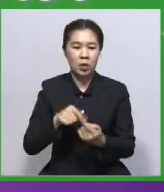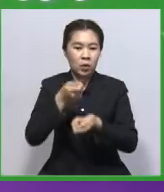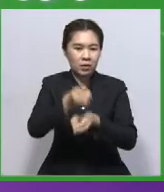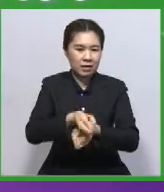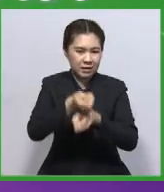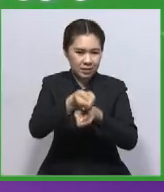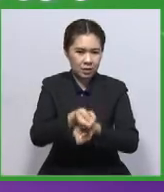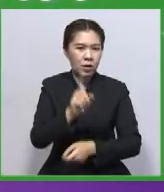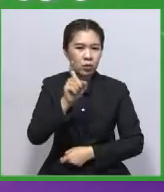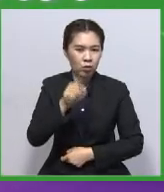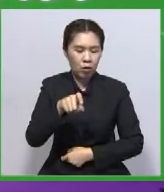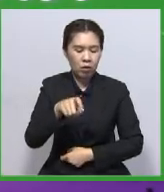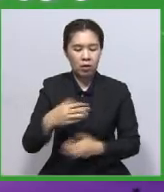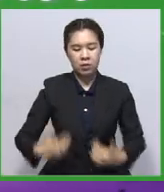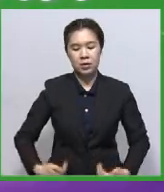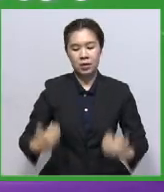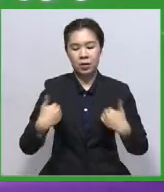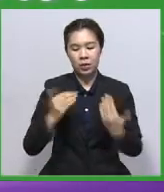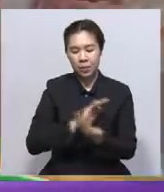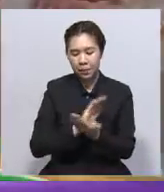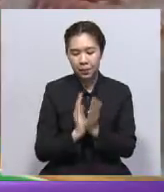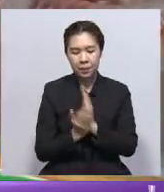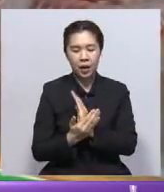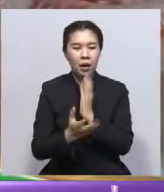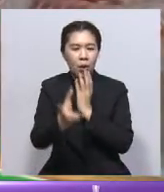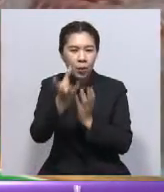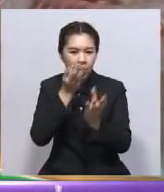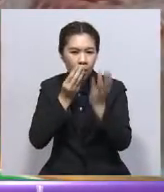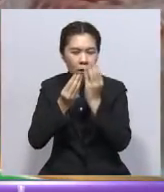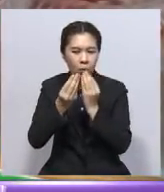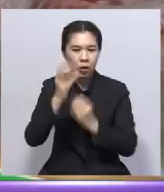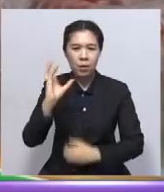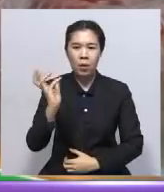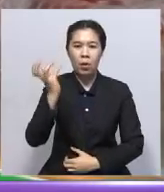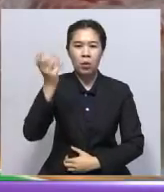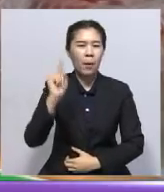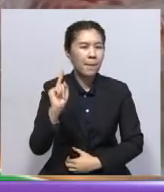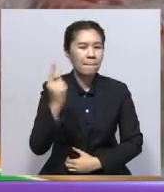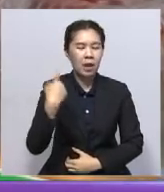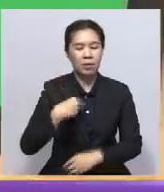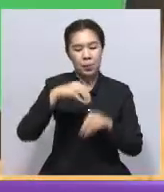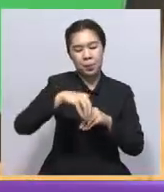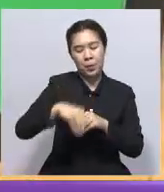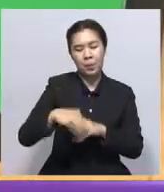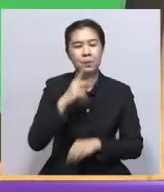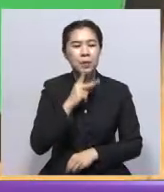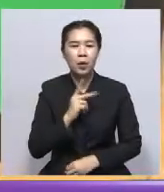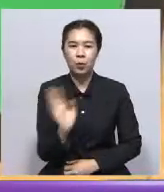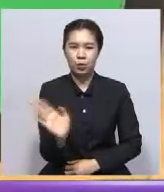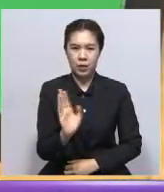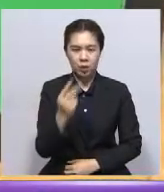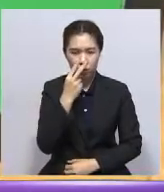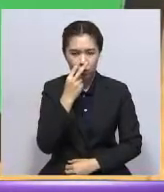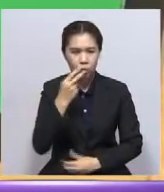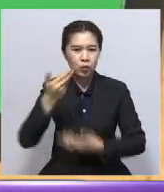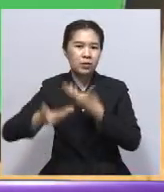ซึ่งเกษตรกรเองนะคะก็ต้องมีการปรับวิถีชีวิตศึกษาเรียนรู้เพราะโลกสมัยใหม่เฉพาะปลูกแบบเดิมไม่ได้ต้องเข้าใจกลไกการต